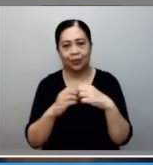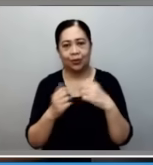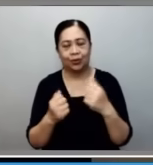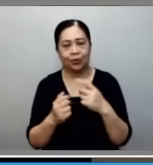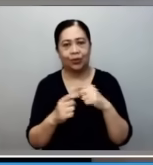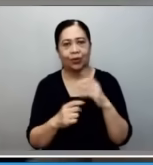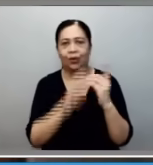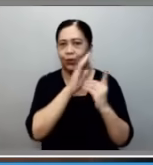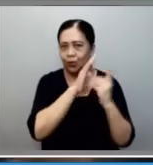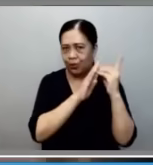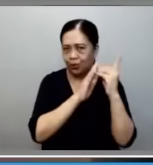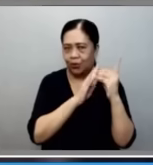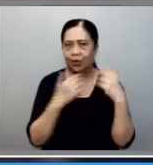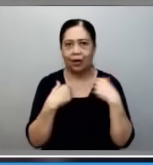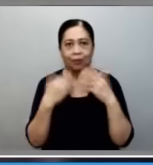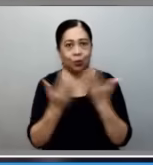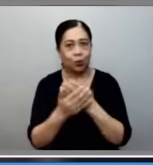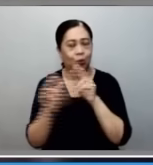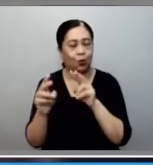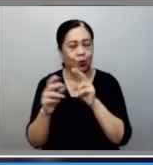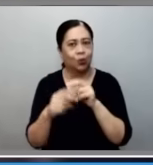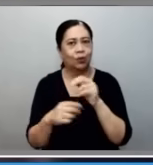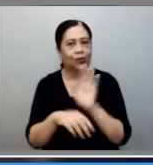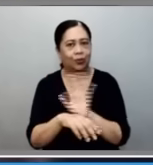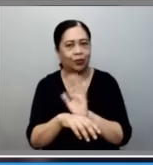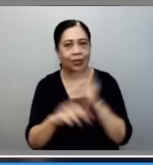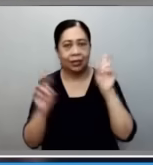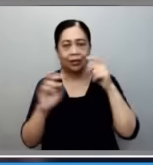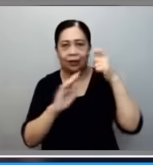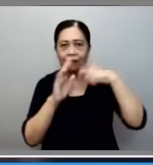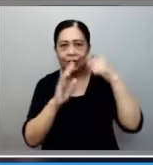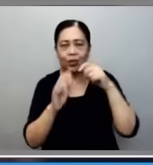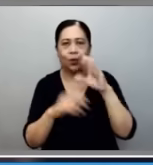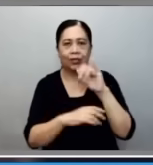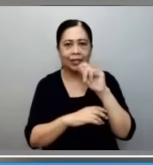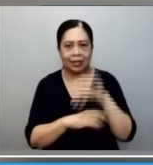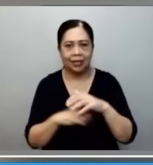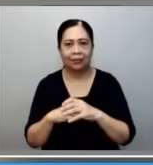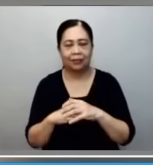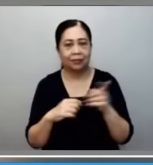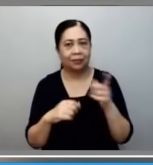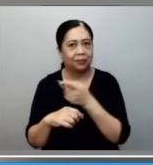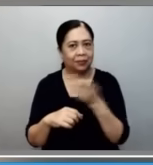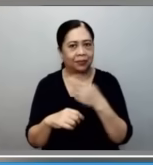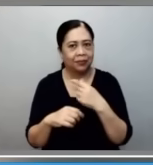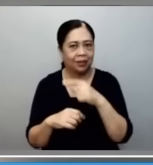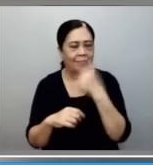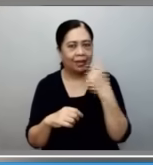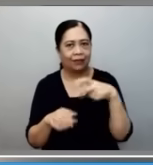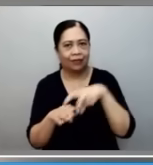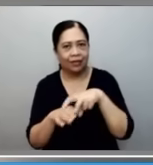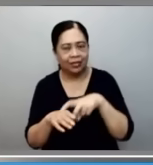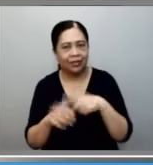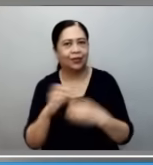Dormitorio. May upcoming movie rin sila ni Ruru na Video City. Sa look test pa lang ni Ruru at Yassi sa Black Rider, litaw na